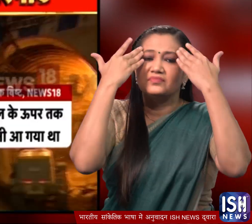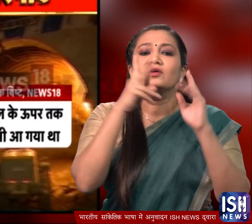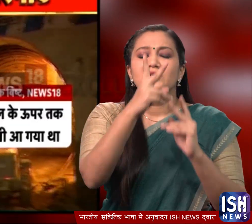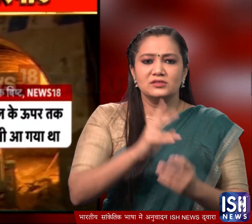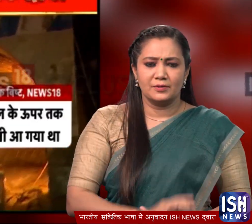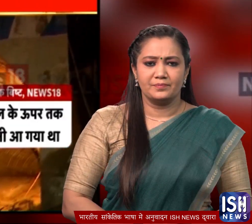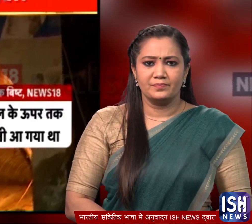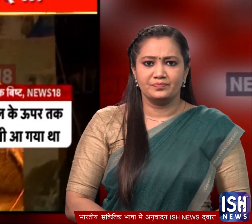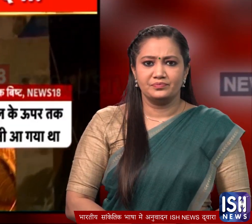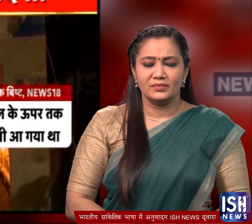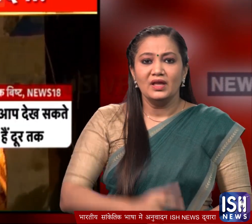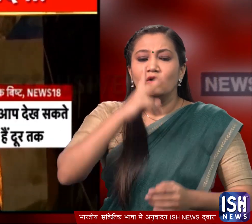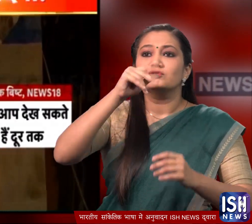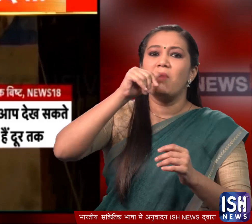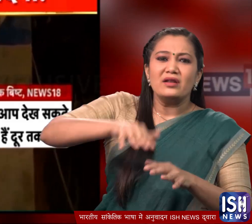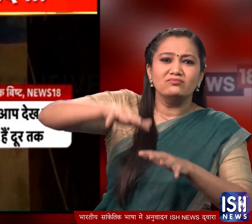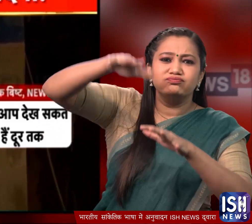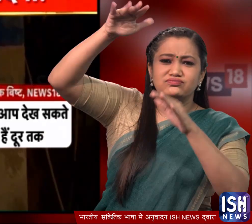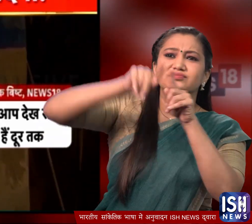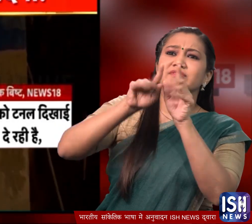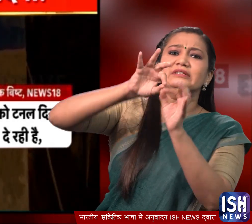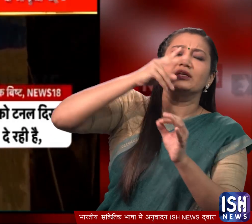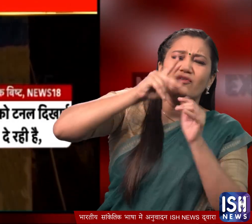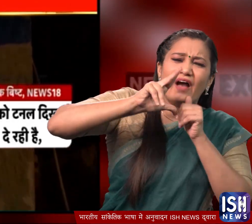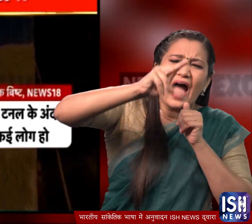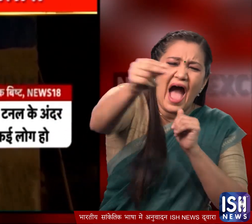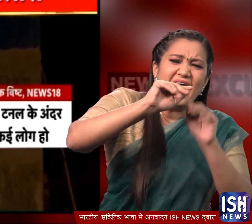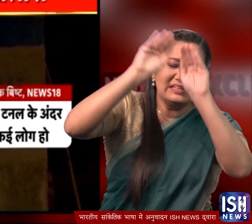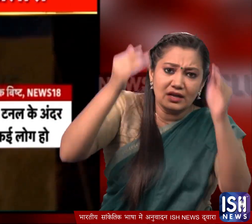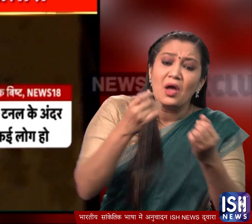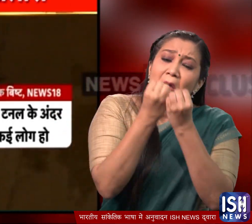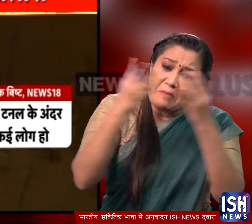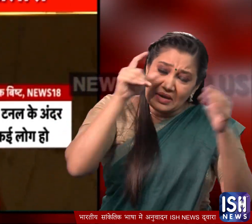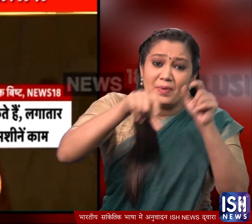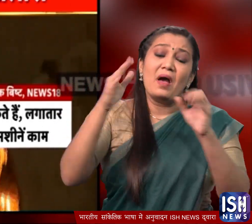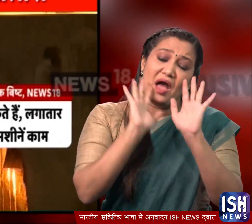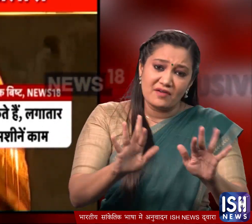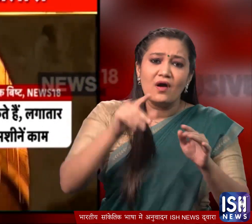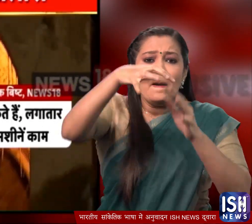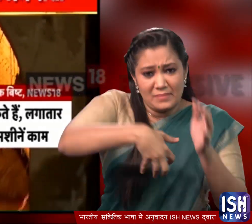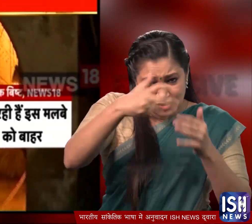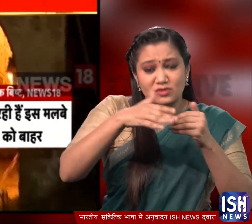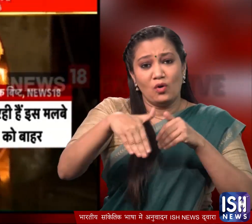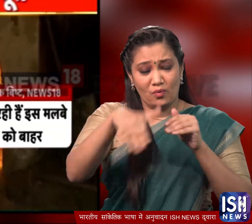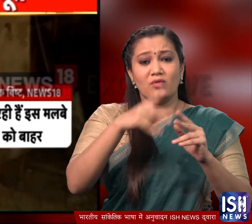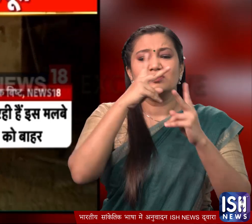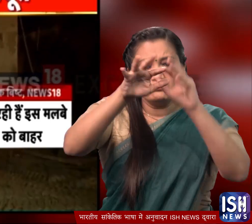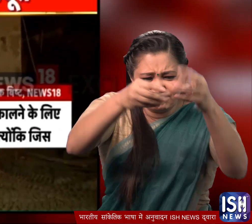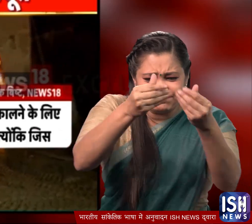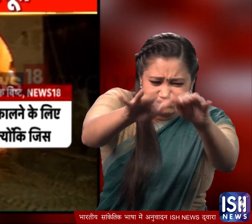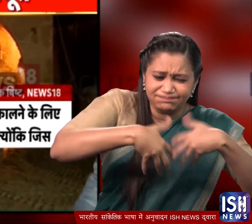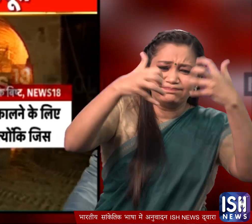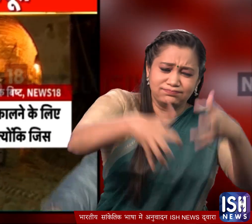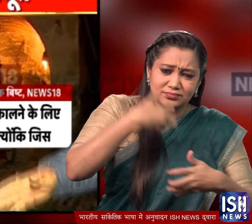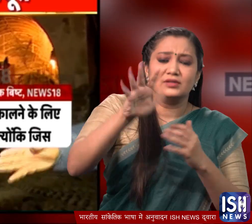हुए। टनल के ऊपर तक पानी आ गया तो आप देख सकते हैं दूर तक आपको ये टनल दिखाई दे रही है। इस टनल के अंदर कई लोग हो सकते हैं, लगातार मशीनें काम कर रही हैं इस मलबे को